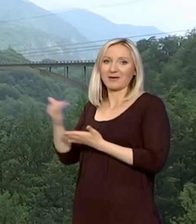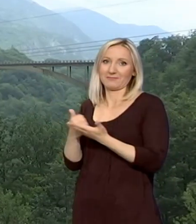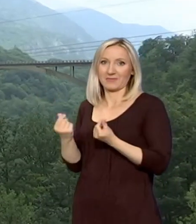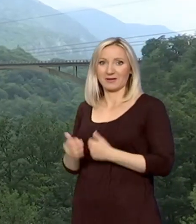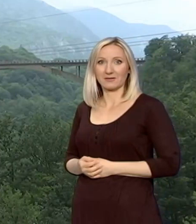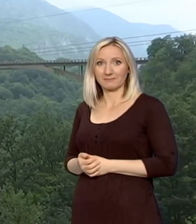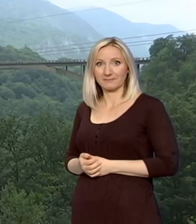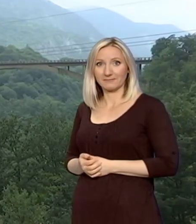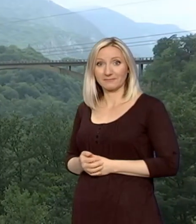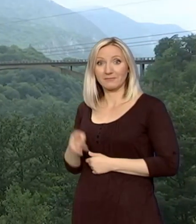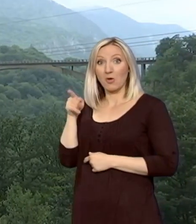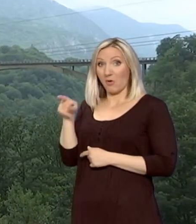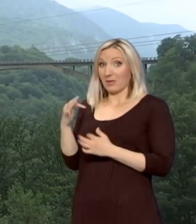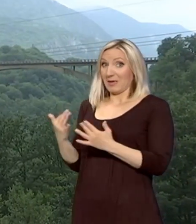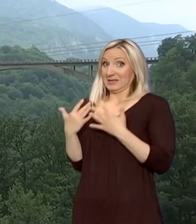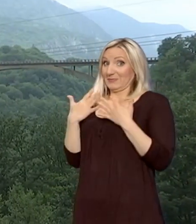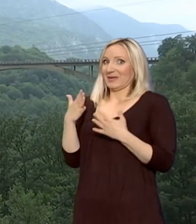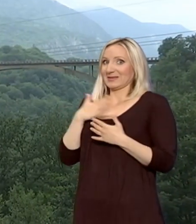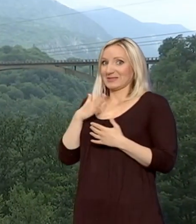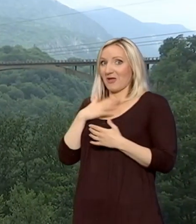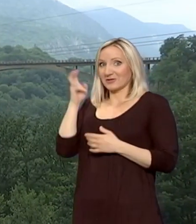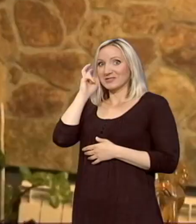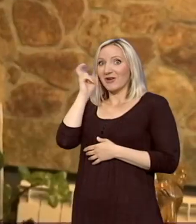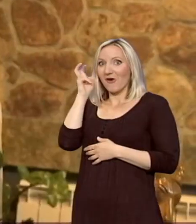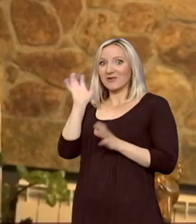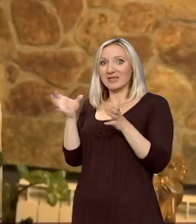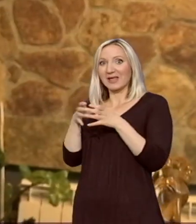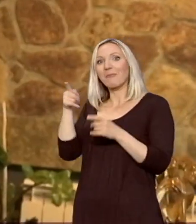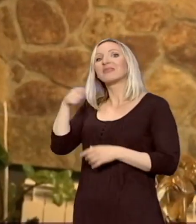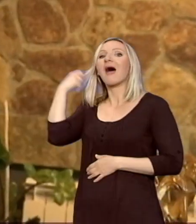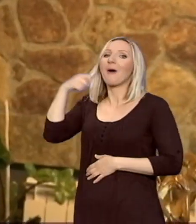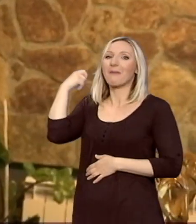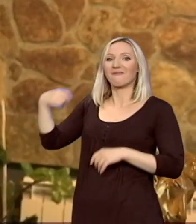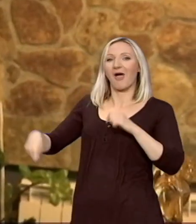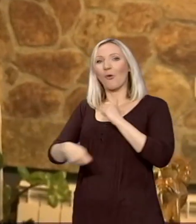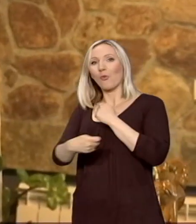Vidik je inspirisao i crnogorski deo naše ekipe da opeva maraton.